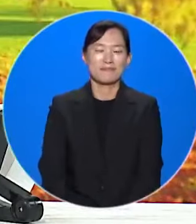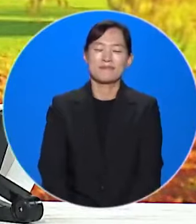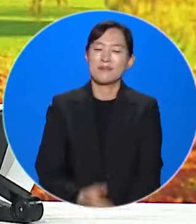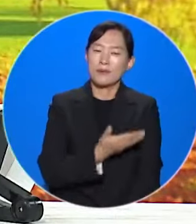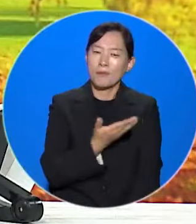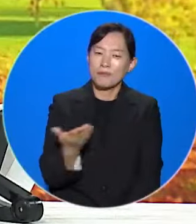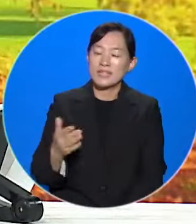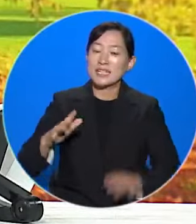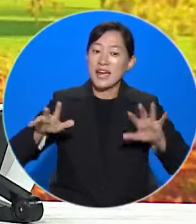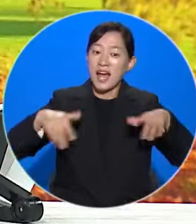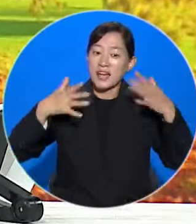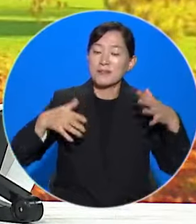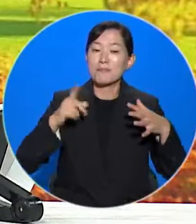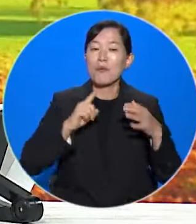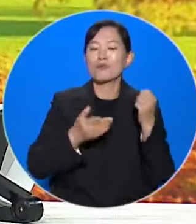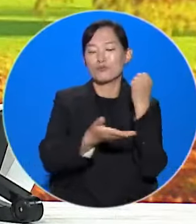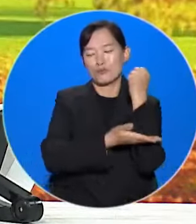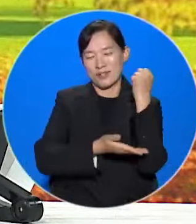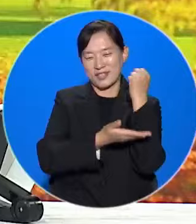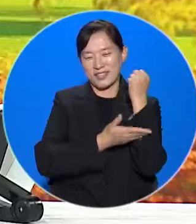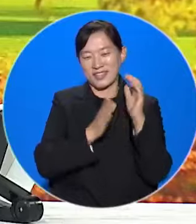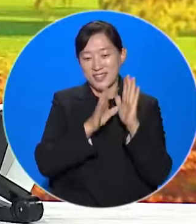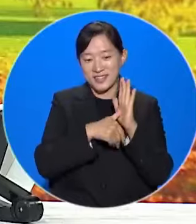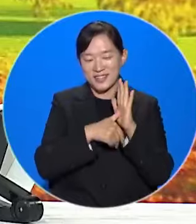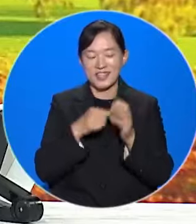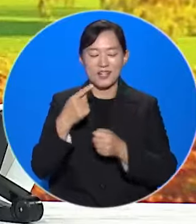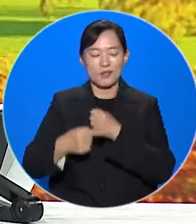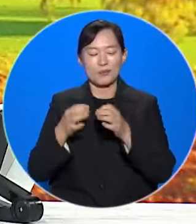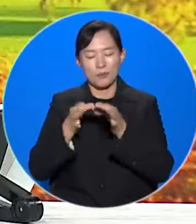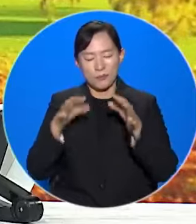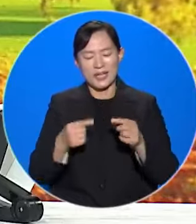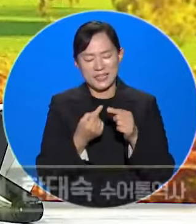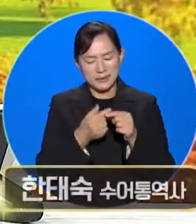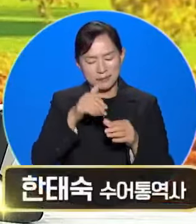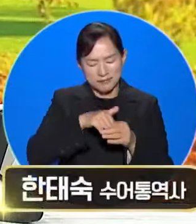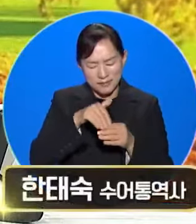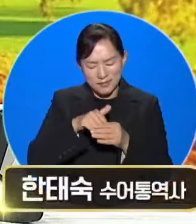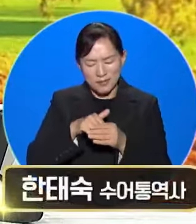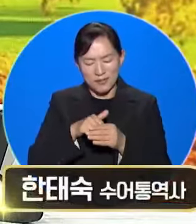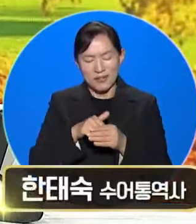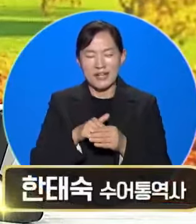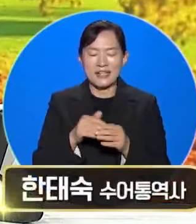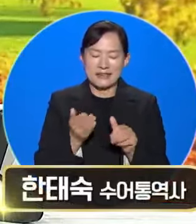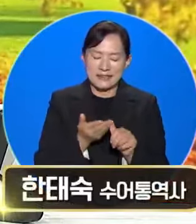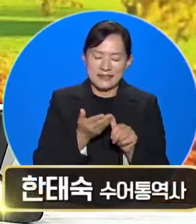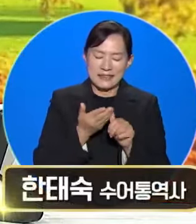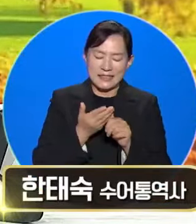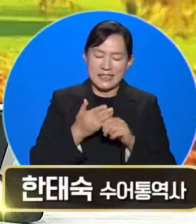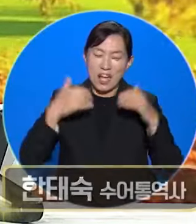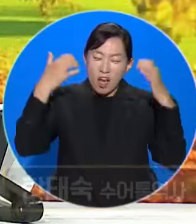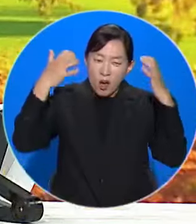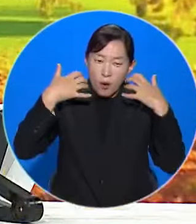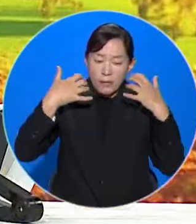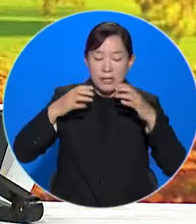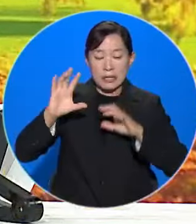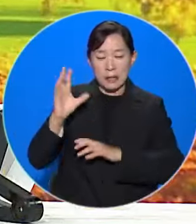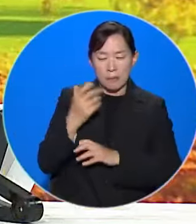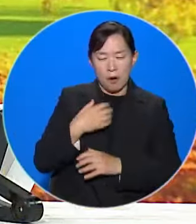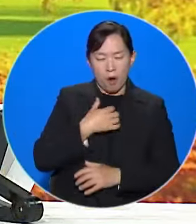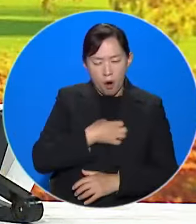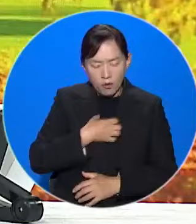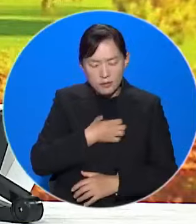여러분, 가을은 수확의 계절이죠. 한 해 동안 씨앗을 뿌리고 거름을 주며 여름에는 태풍에 쓸려가지 않을까,